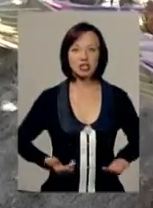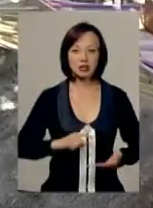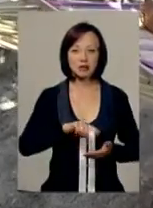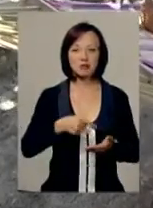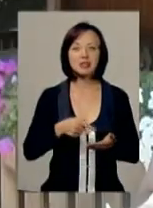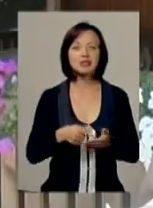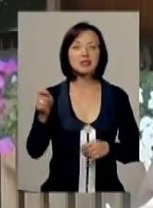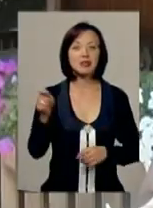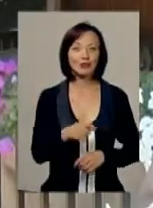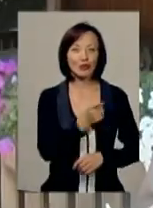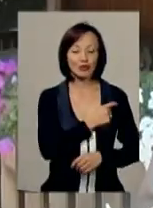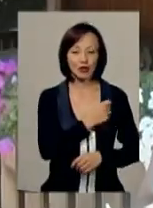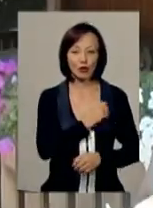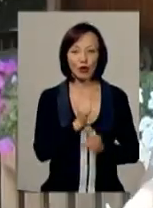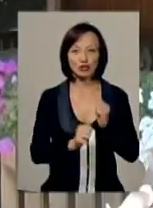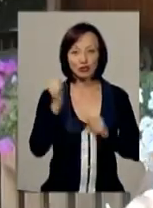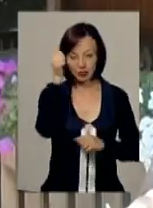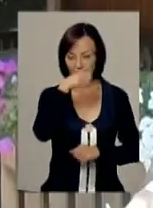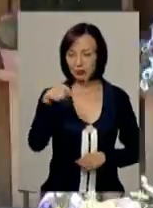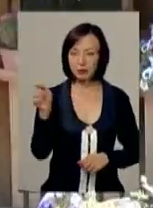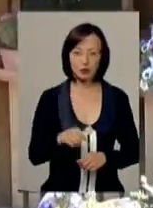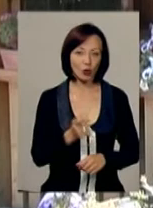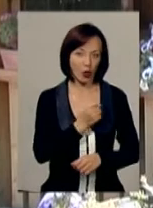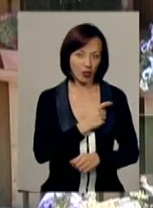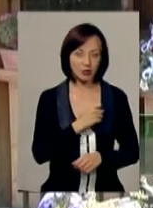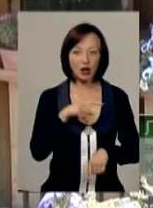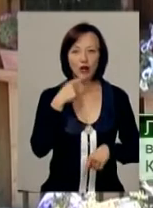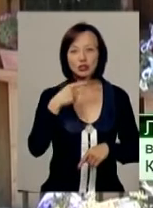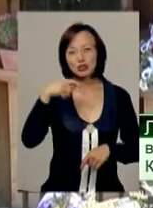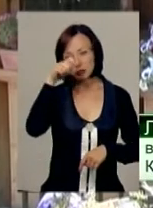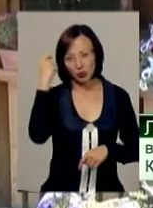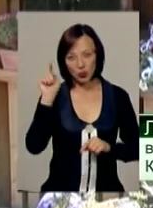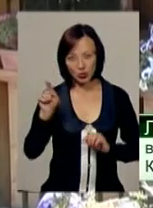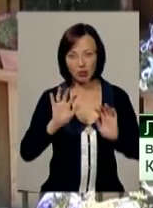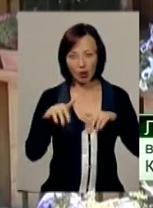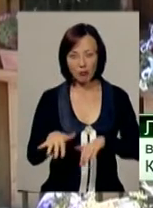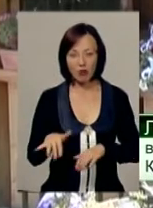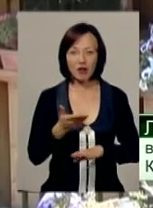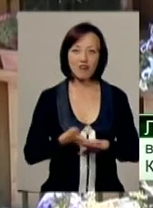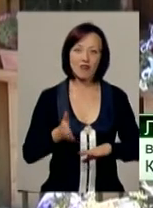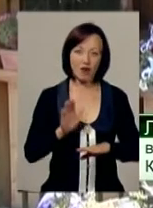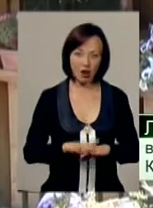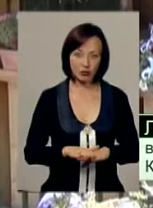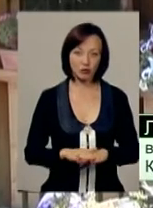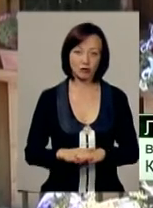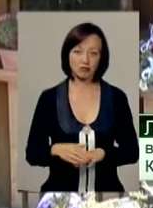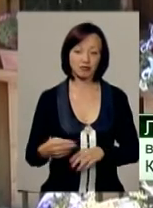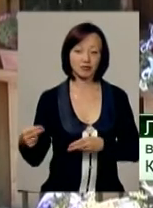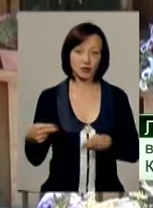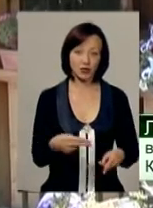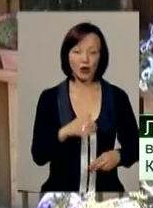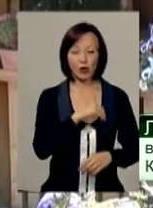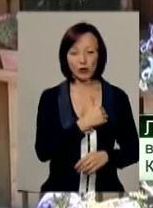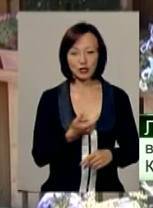Чорноморському узбережжі. Кожний рік у нас є одесити. Кожний рік. Кажуть, що дуже спекотно на морі зараз і важко. А вони їдуть, хочуть